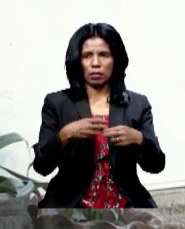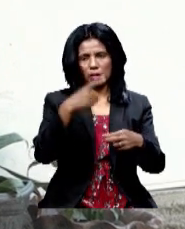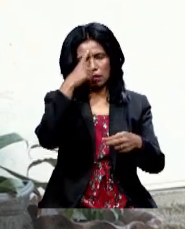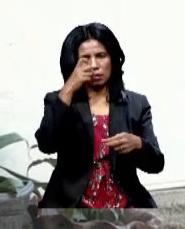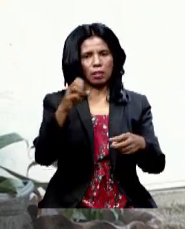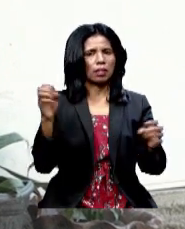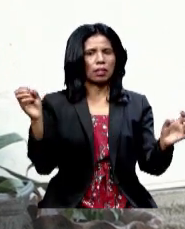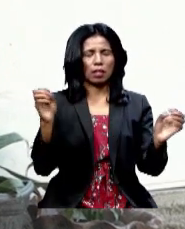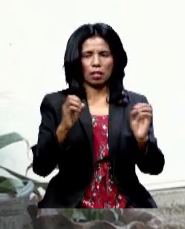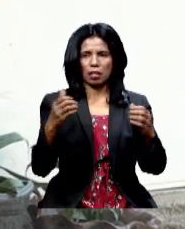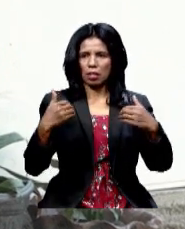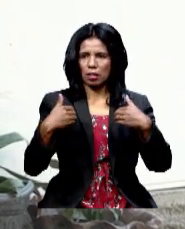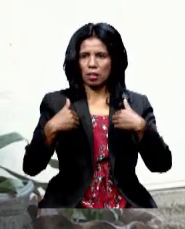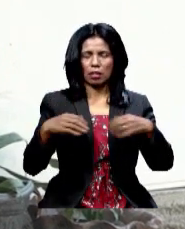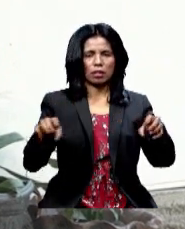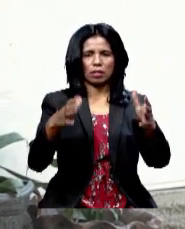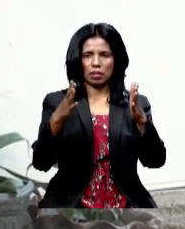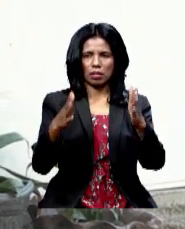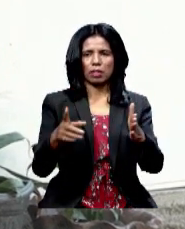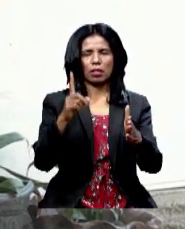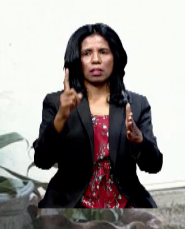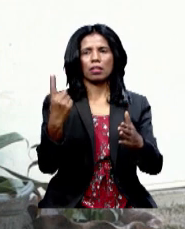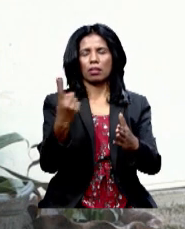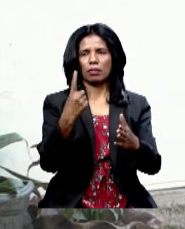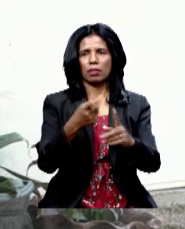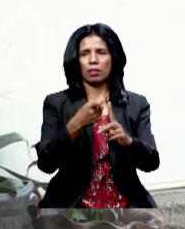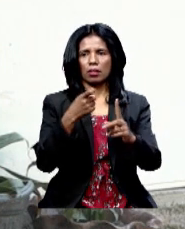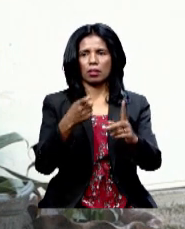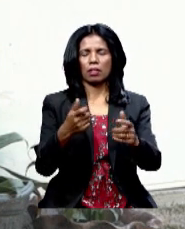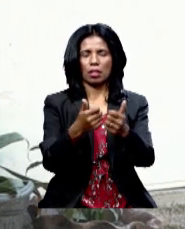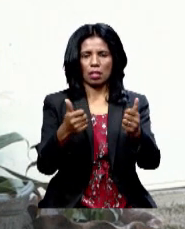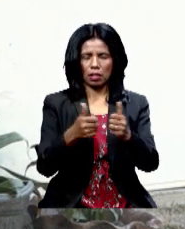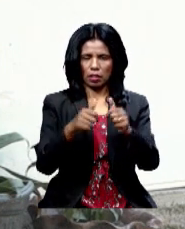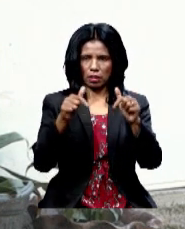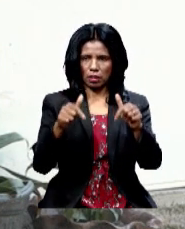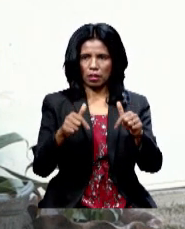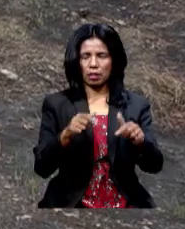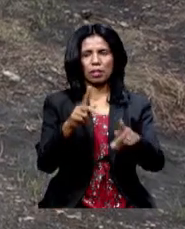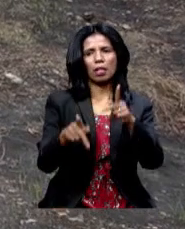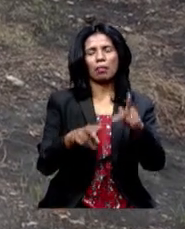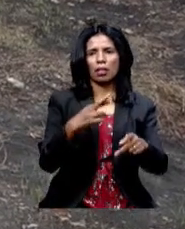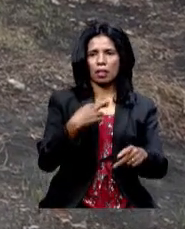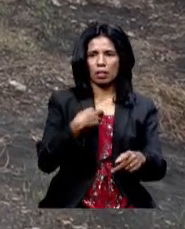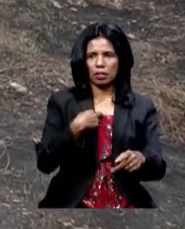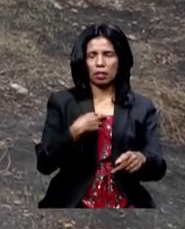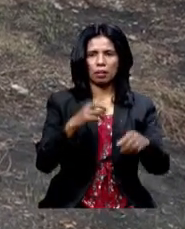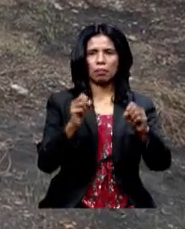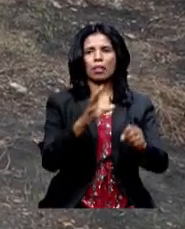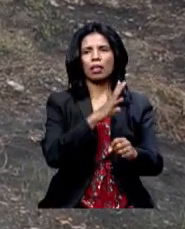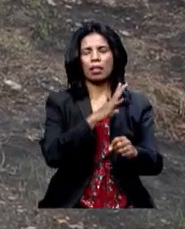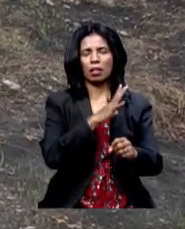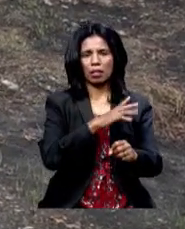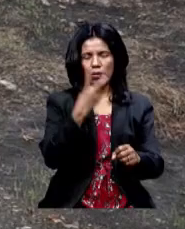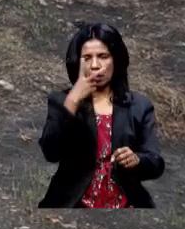iha funcionário ida nebe maka permanente husi aldeia terus nain dulu aldeia dan ini ema rasi atro ne bele heng no